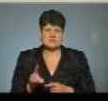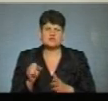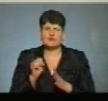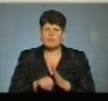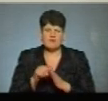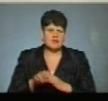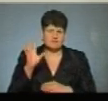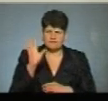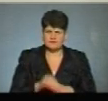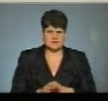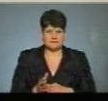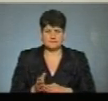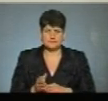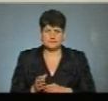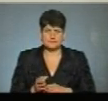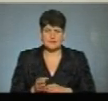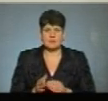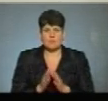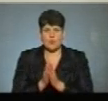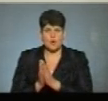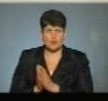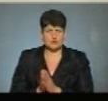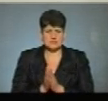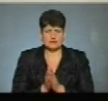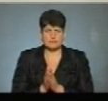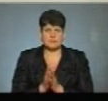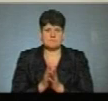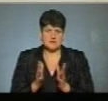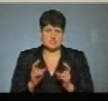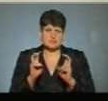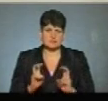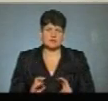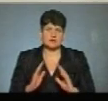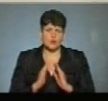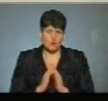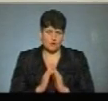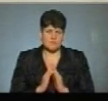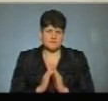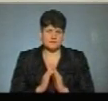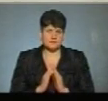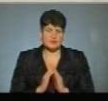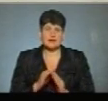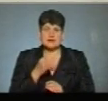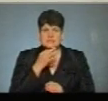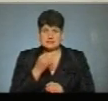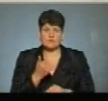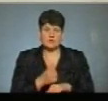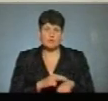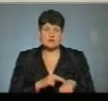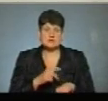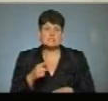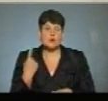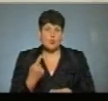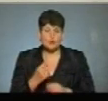хлор. Речовина, яка вбиває всі бактерії. І десь попросив би більше перебувати вдома. І як зазначив